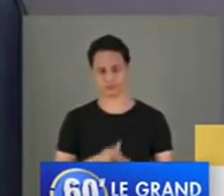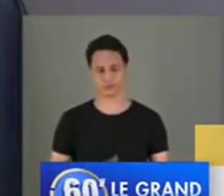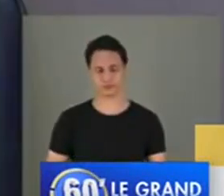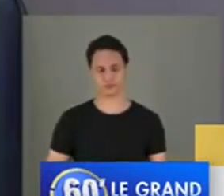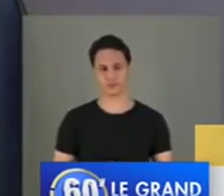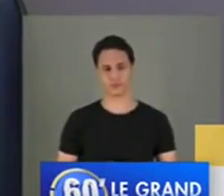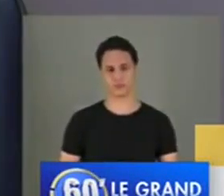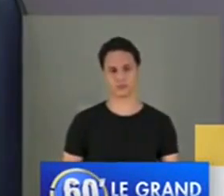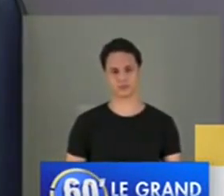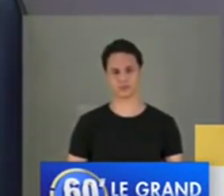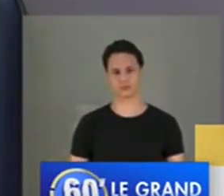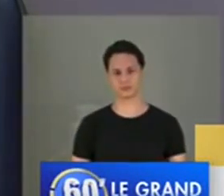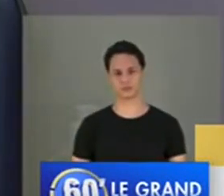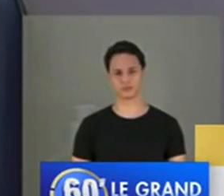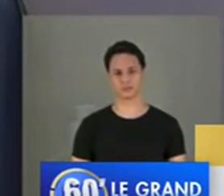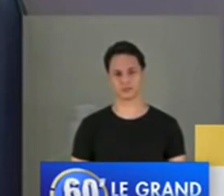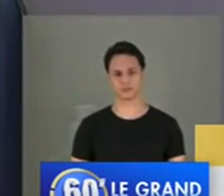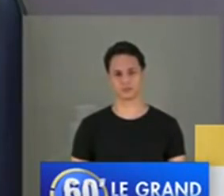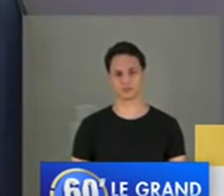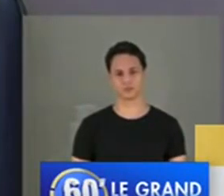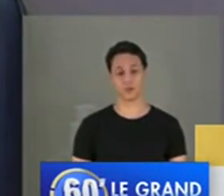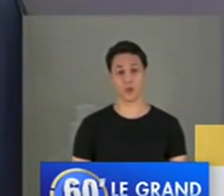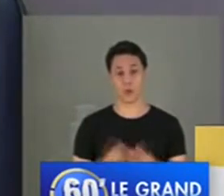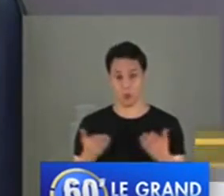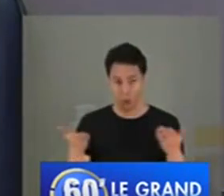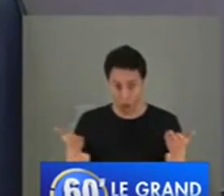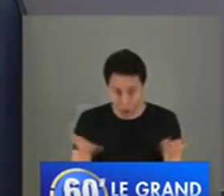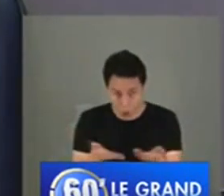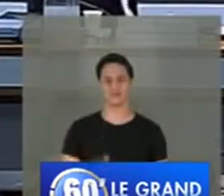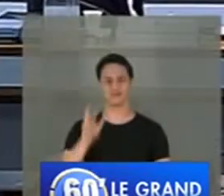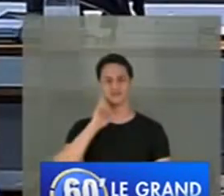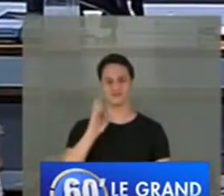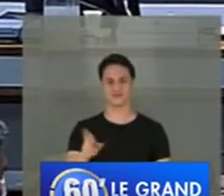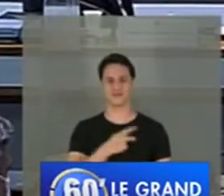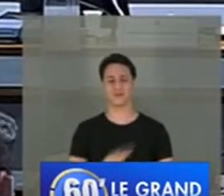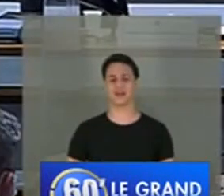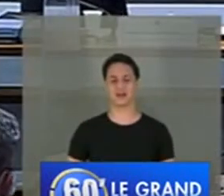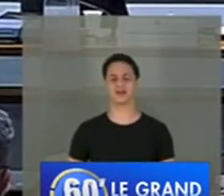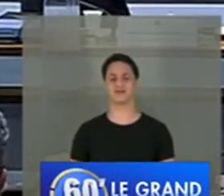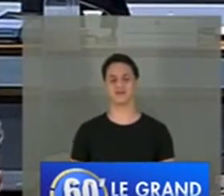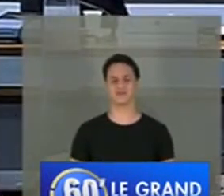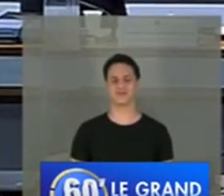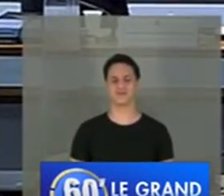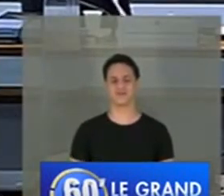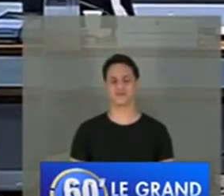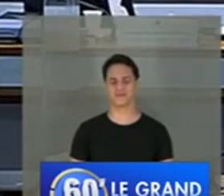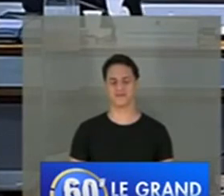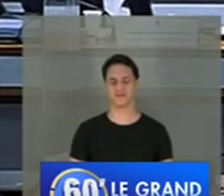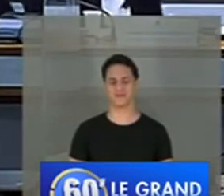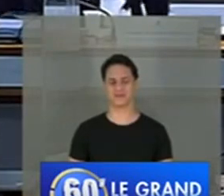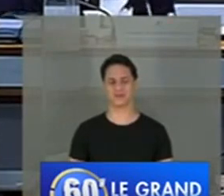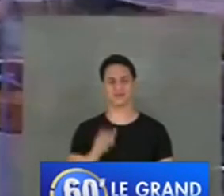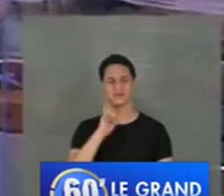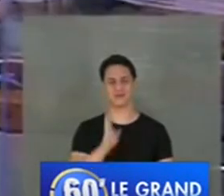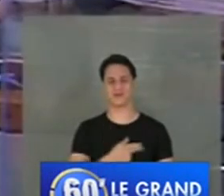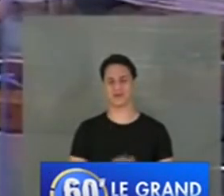65 autres membres du gouvernement alliées partisans du dirigeant brésilien dont trois de ses fils paul son arôme lui-même est accusé de neuf crimes